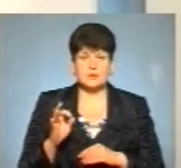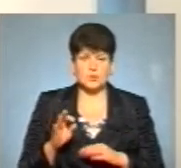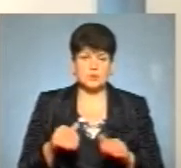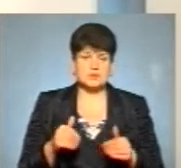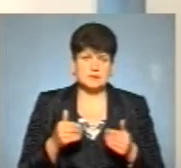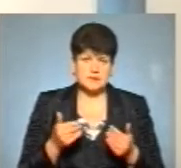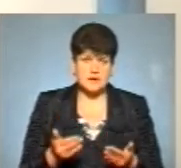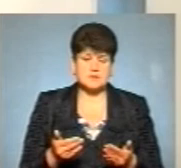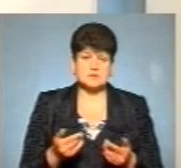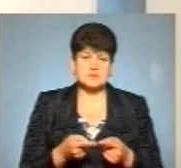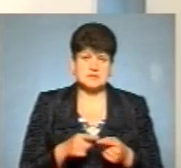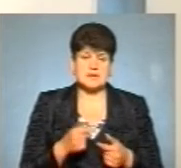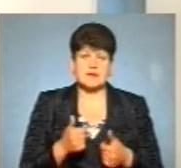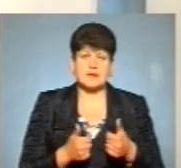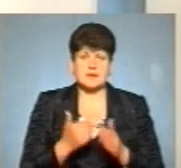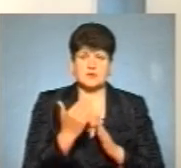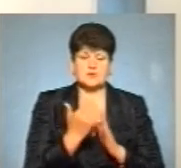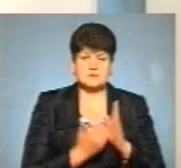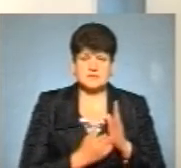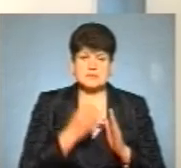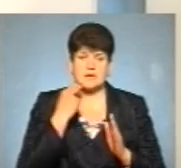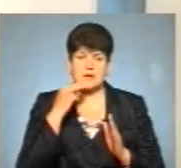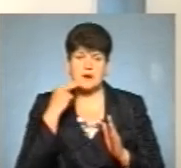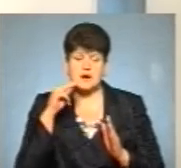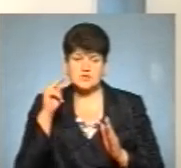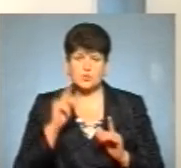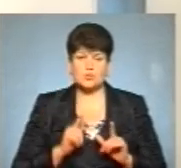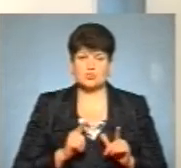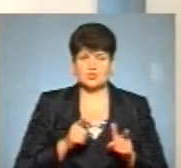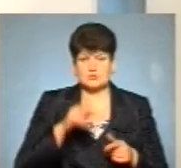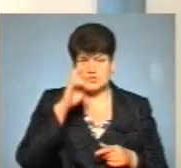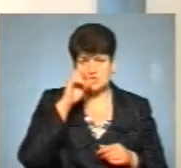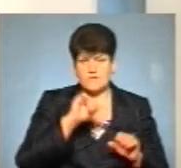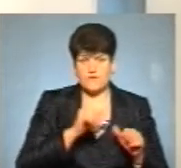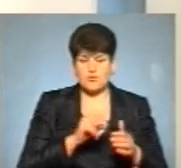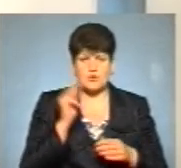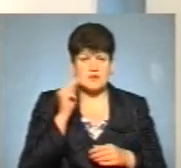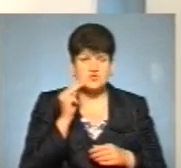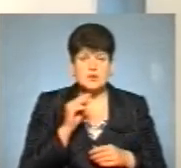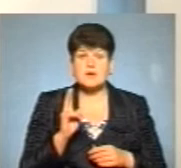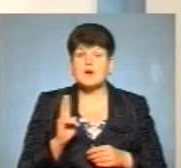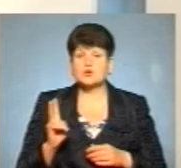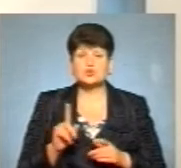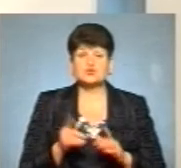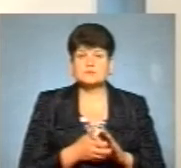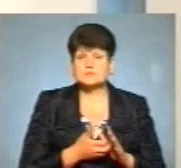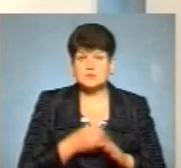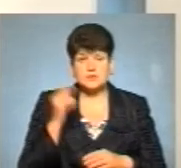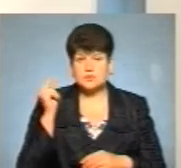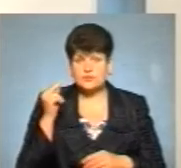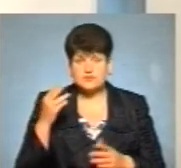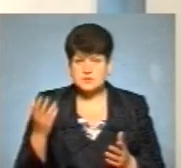все-таки оцей рейтинговий список найкращих, які поступлять на державну форму навчання. Ну, а хто чогось не добрав, не